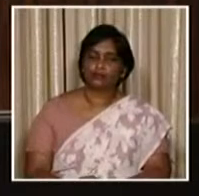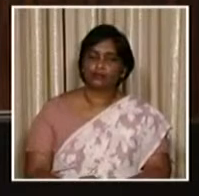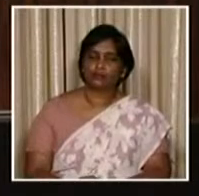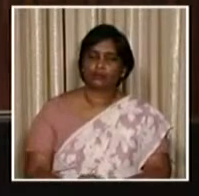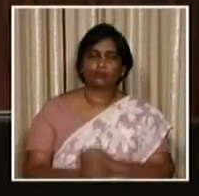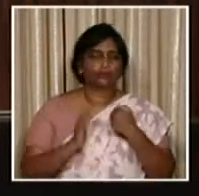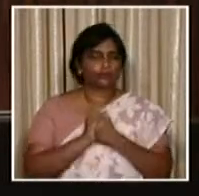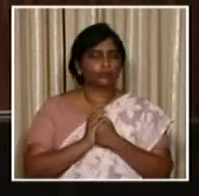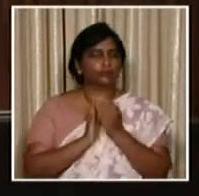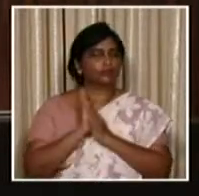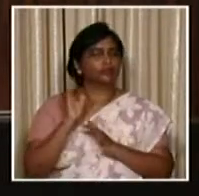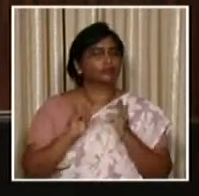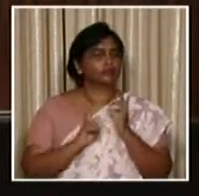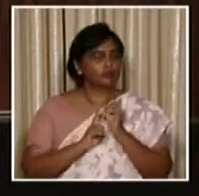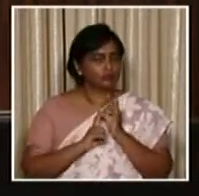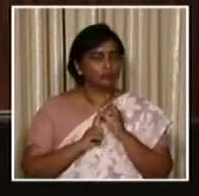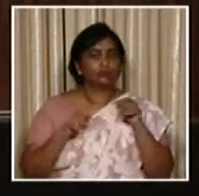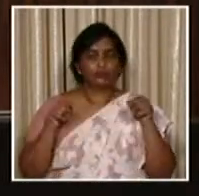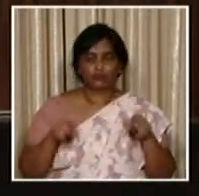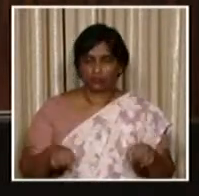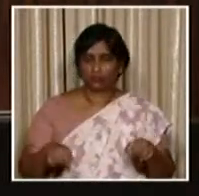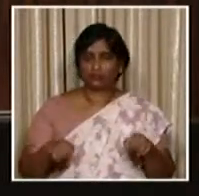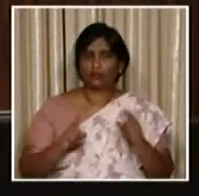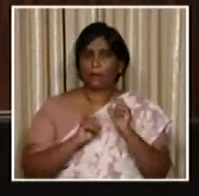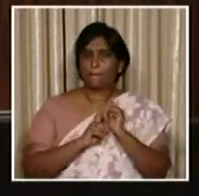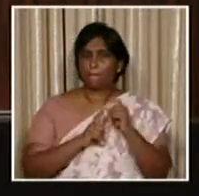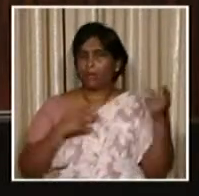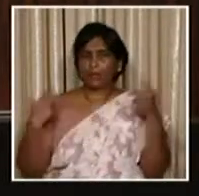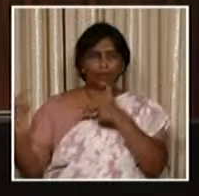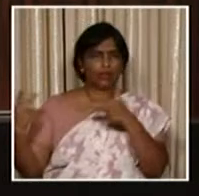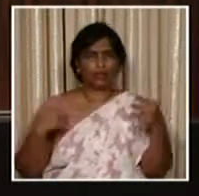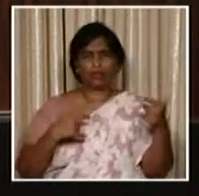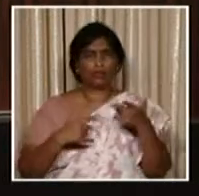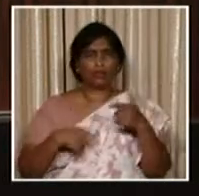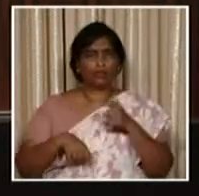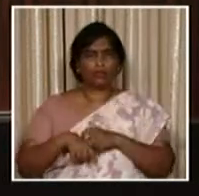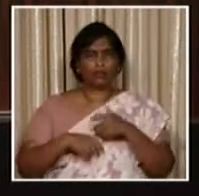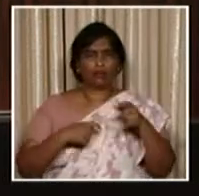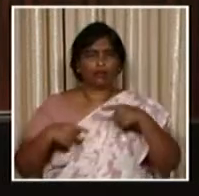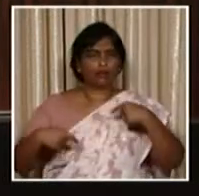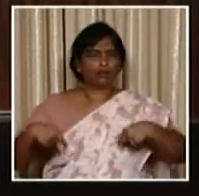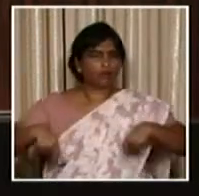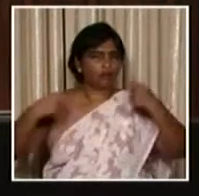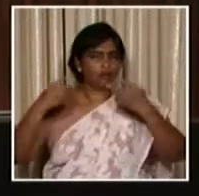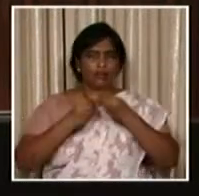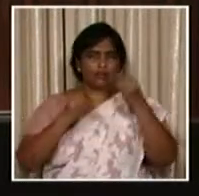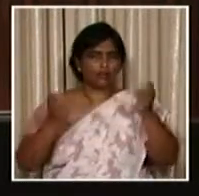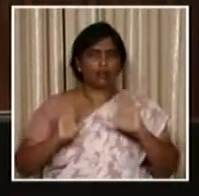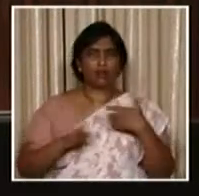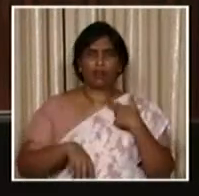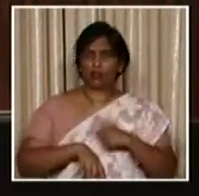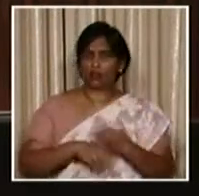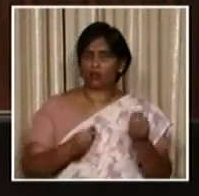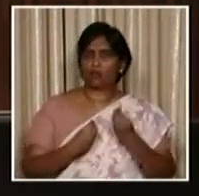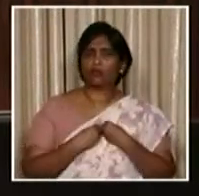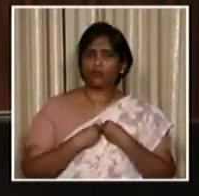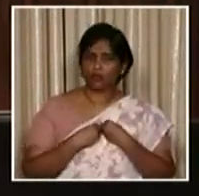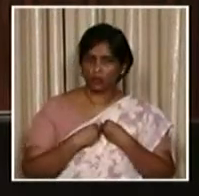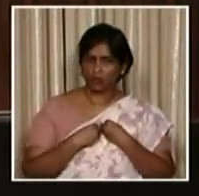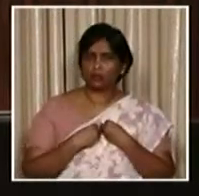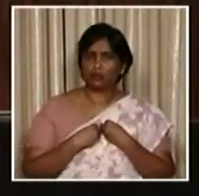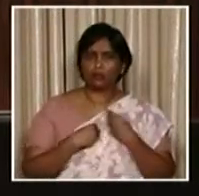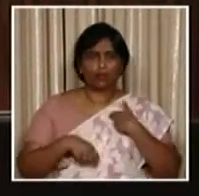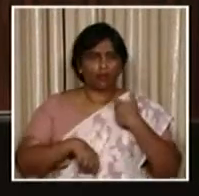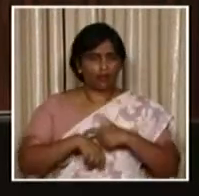ගරු මන්ත්‍රීතුමා මේක ඇතුලේ පුද්ගලිකව දෙතුන් දෙනෙකුට මේක ඇතුලේ සටන් කරන්න දෙන්න බෑ අපේ කාලය ඒක තමයි